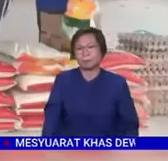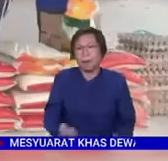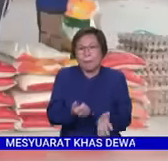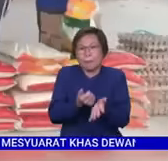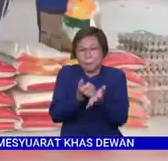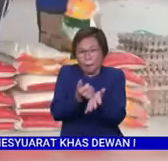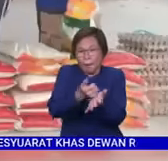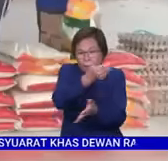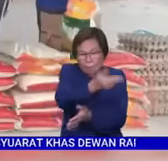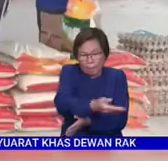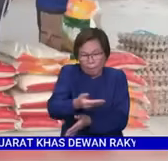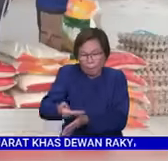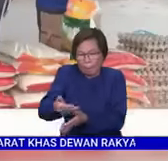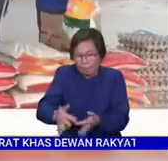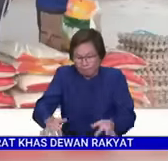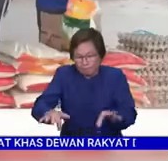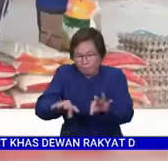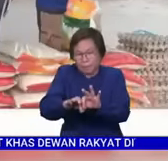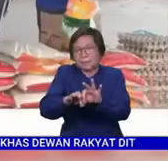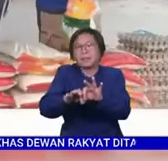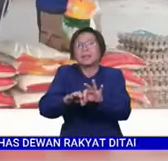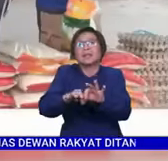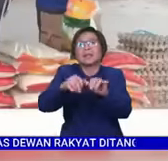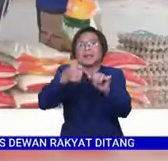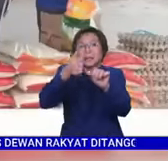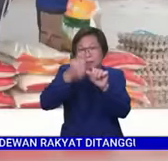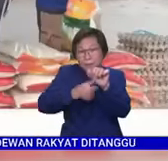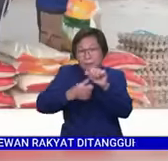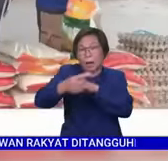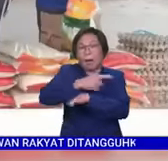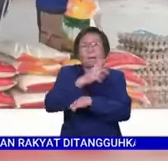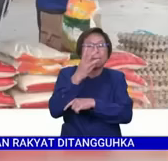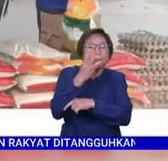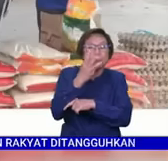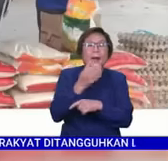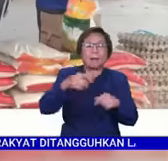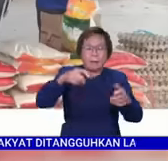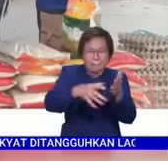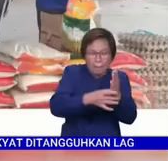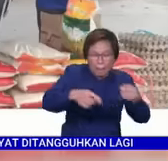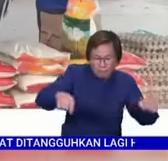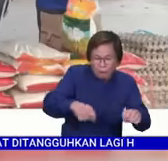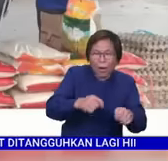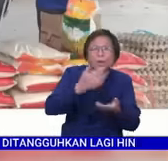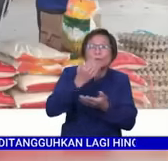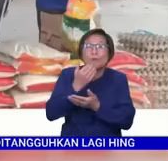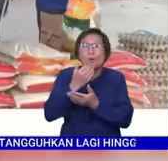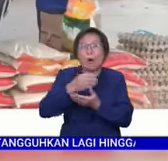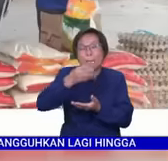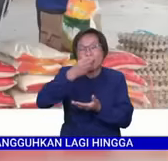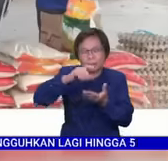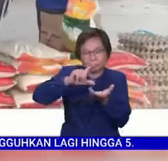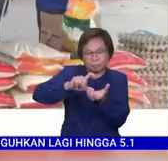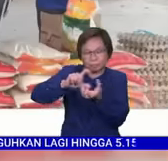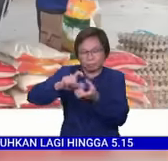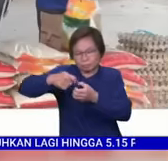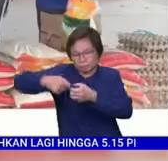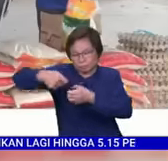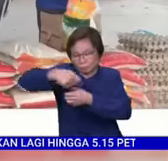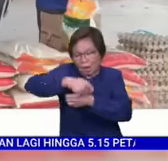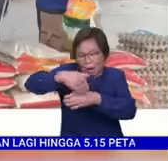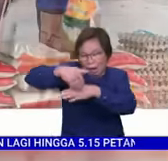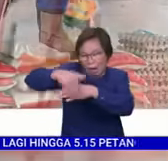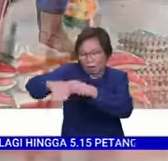bantuan berupa barang and keperluan harian seperti beras minyak masa gula dan makanan dalam tim dihantar terus ke rumah-rumah